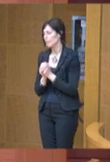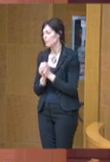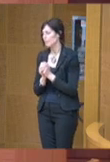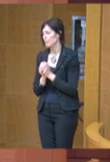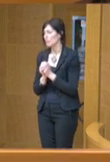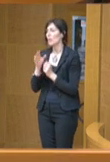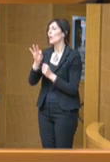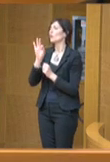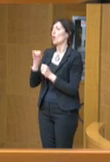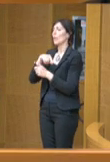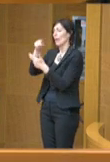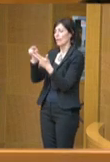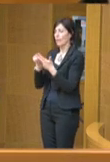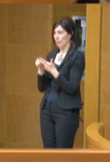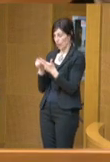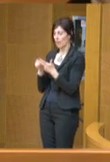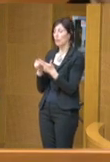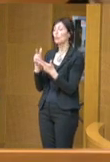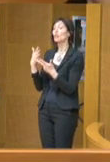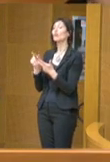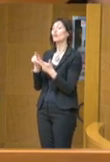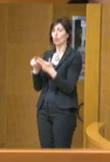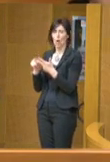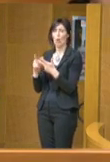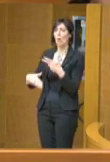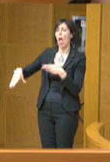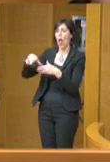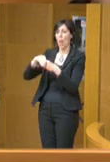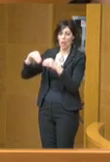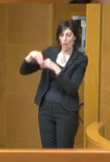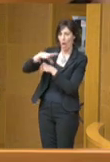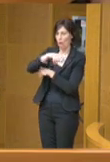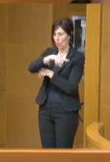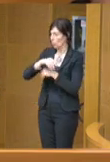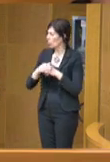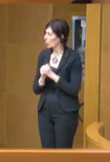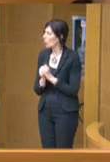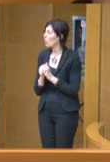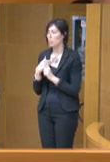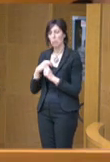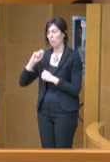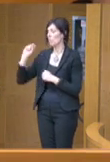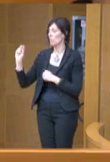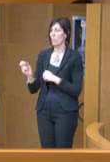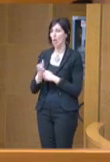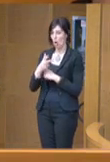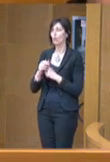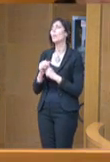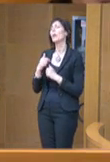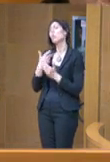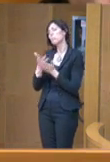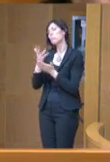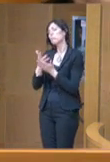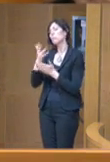scelte tre che abbiamo mandato anche in allegato, e quindi io molto velocemente vi volevo raccontare di